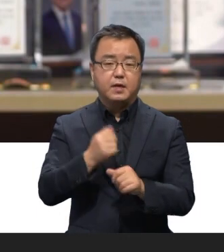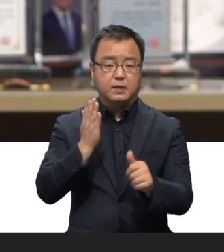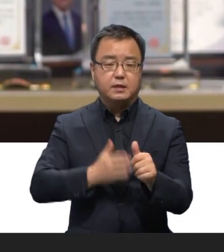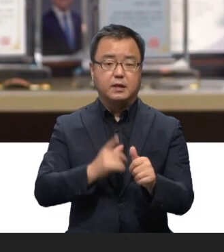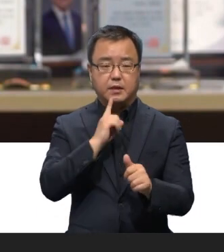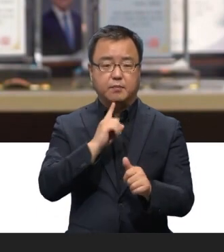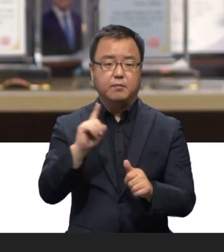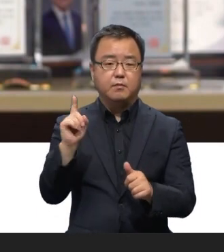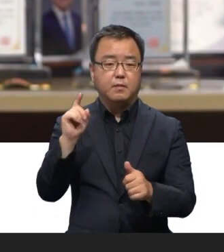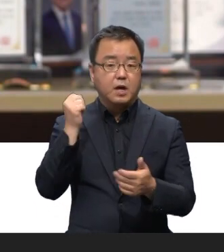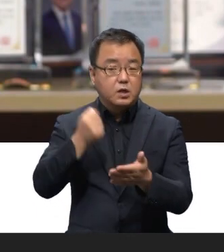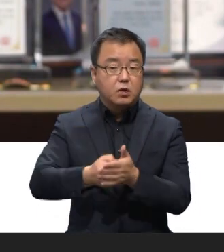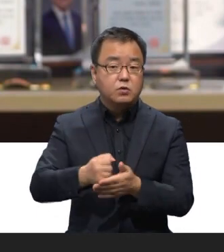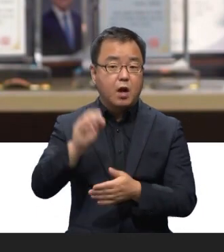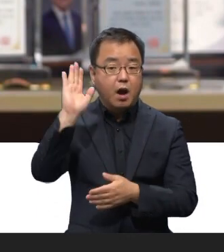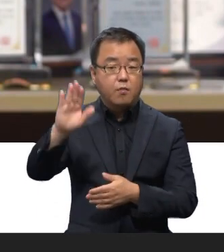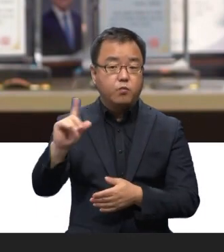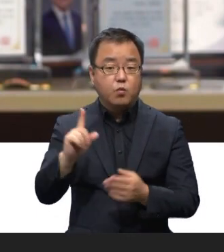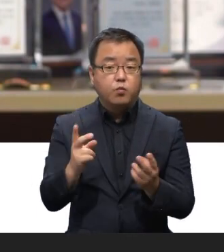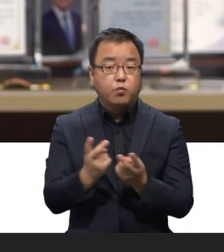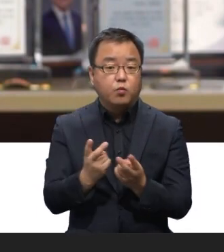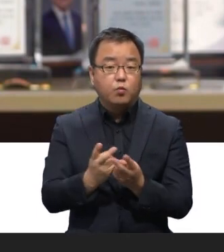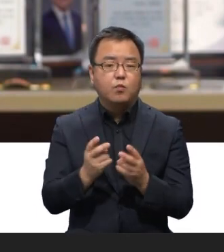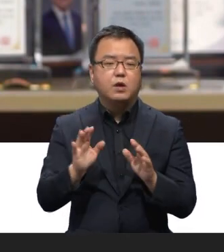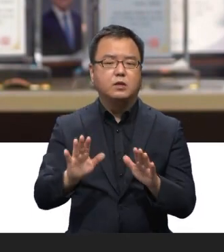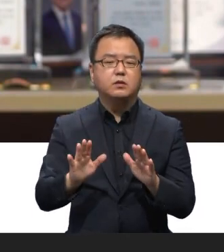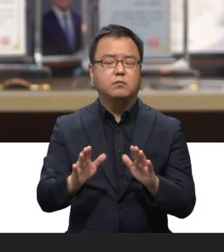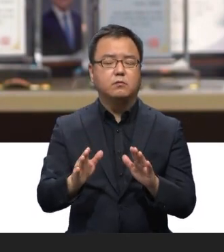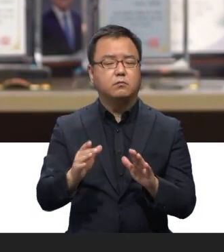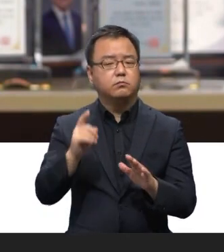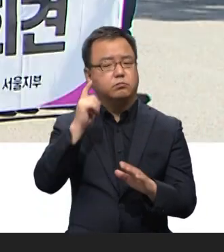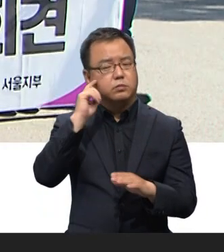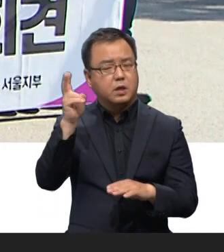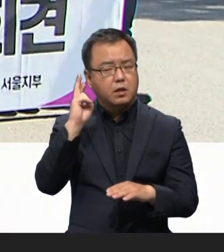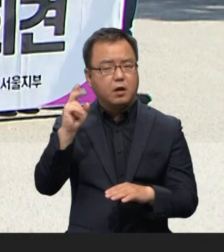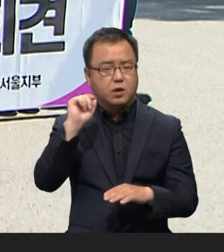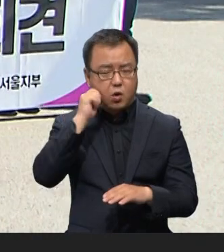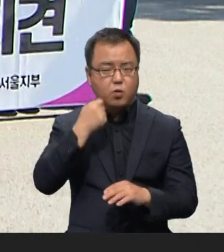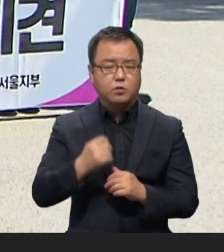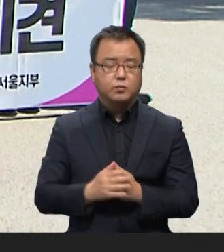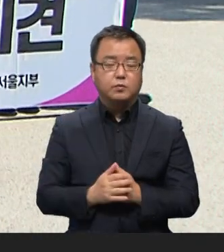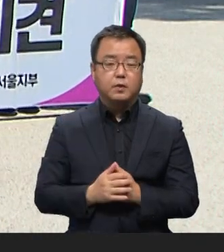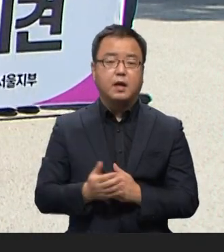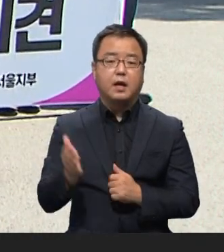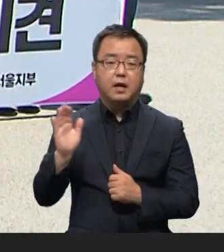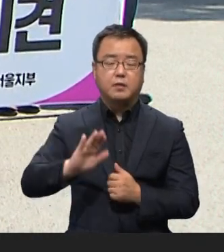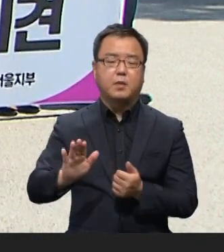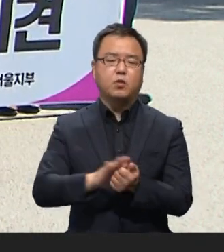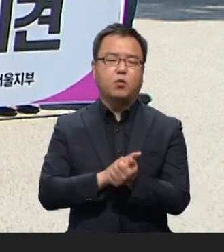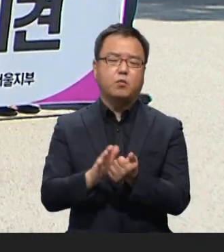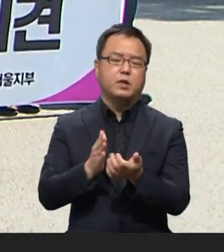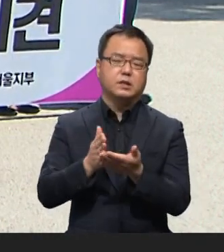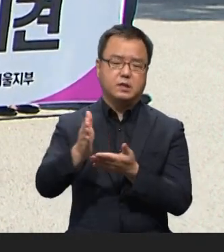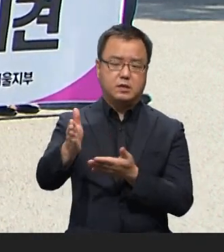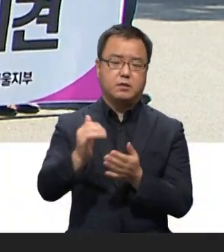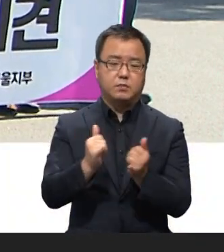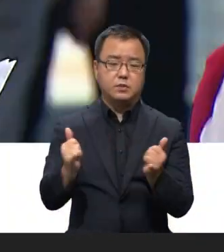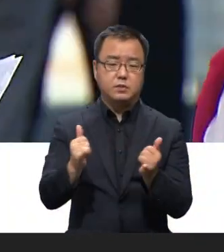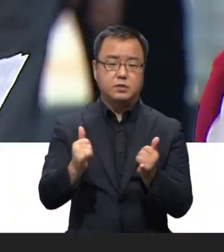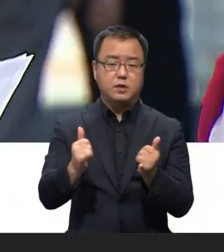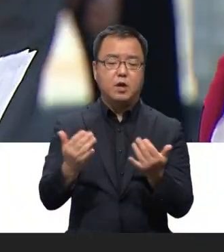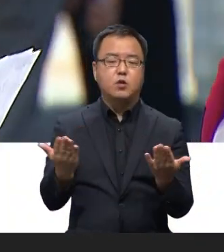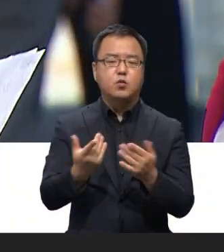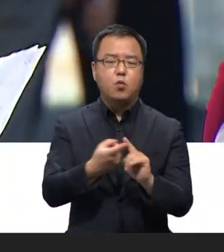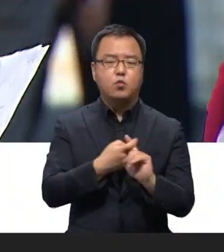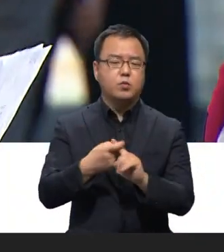결정 날 지는 그런 뭐지 더불어서 예단하기 힘듭니다 하지만 돌봄 점 담 사 노조는 이 법안을 처리하지 않으면